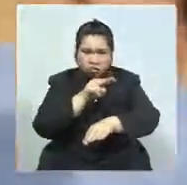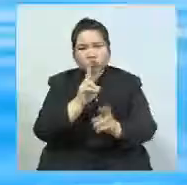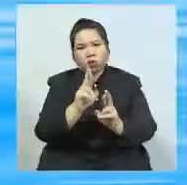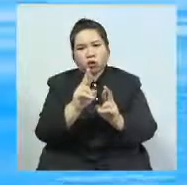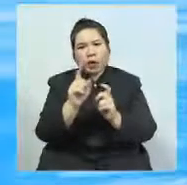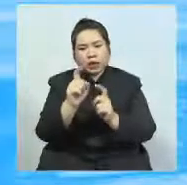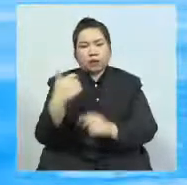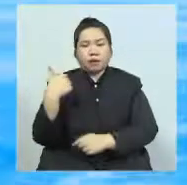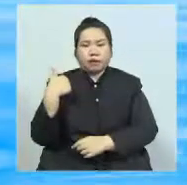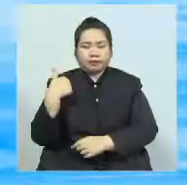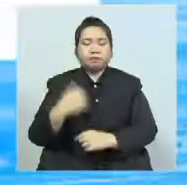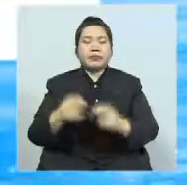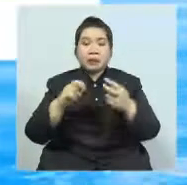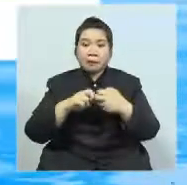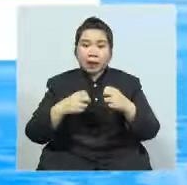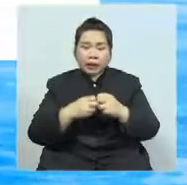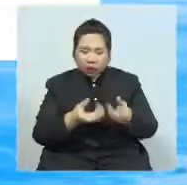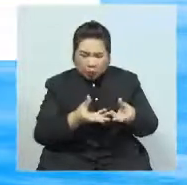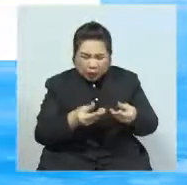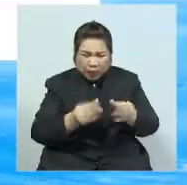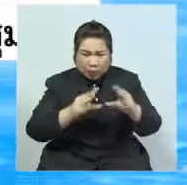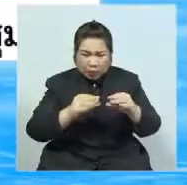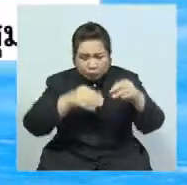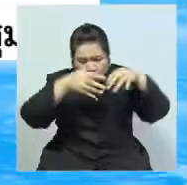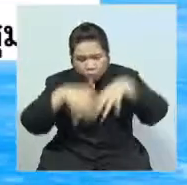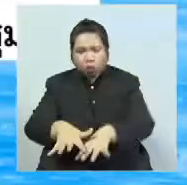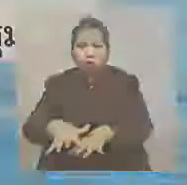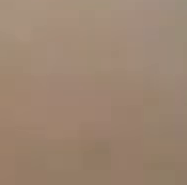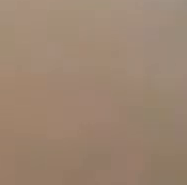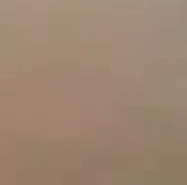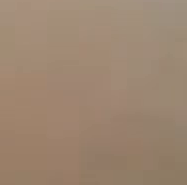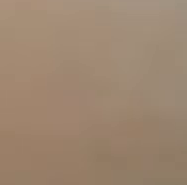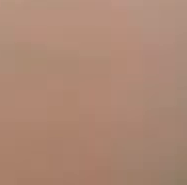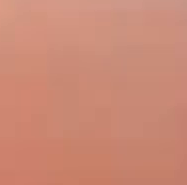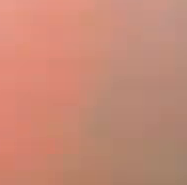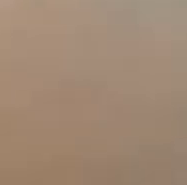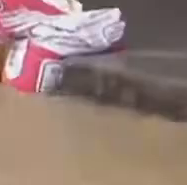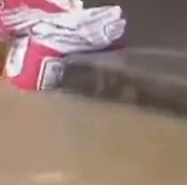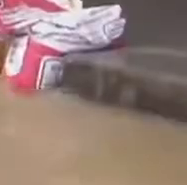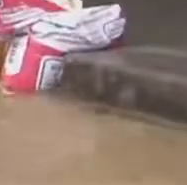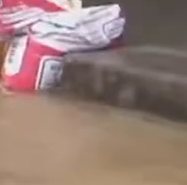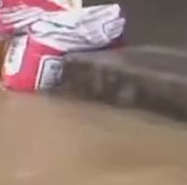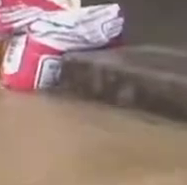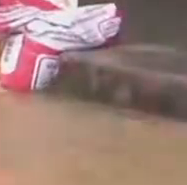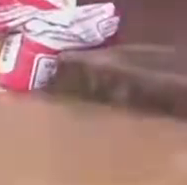รายกันด้วย ค่ะเพราะจะมีปัญหาเรื่องของดินโคลนถล่มด้วยนะคะแต่ย้ำกันอีกสักครั้งหนึ่งสำหรับภาคใต้ฝน